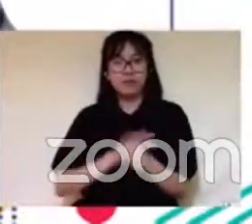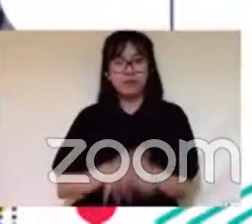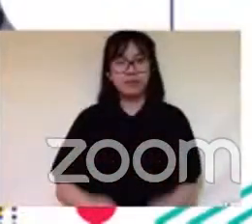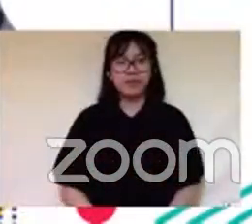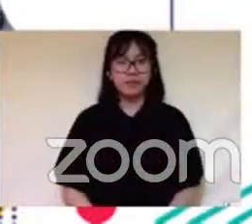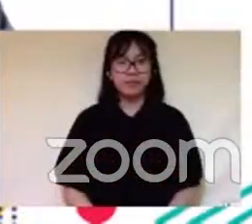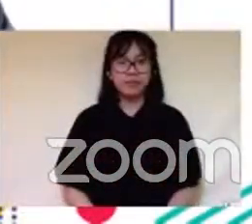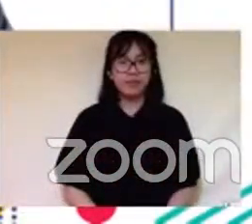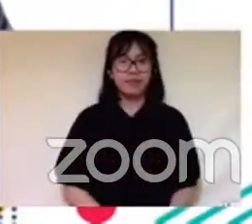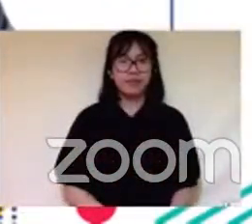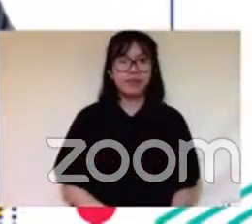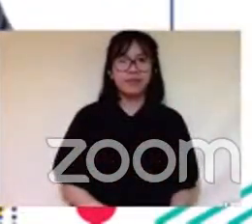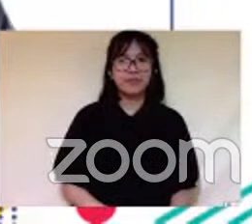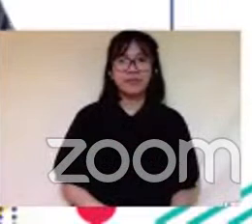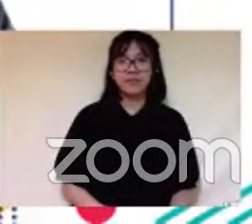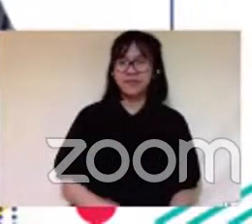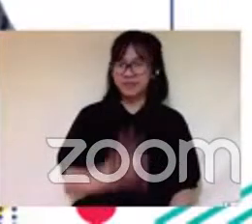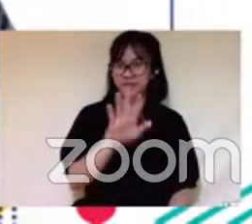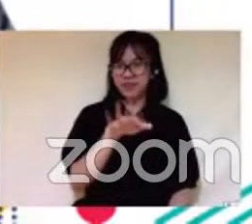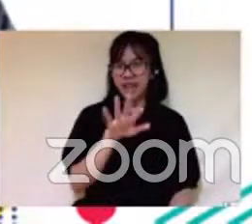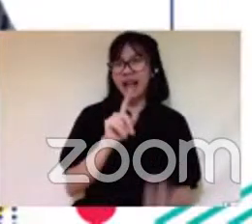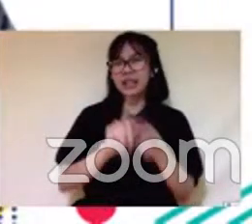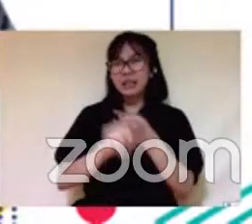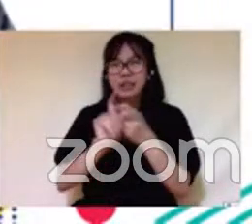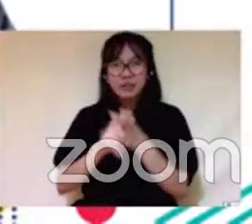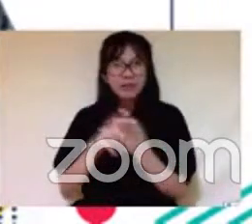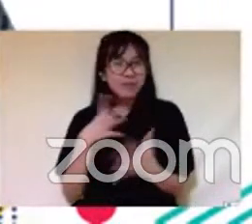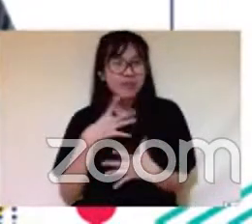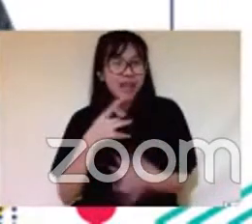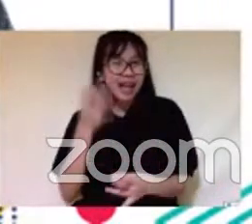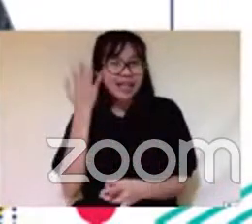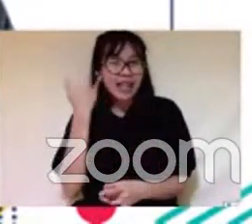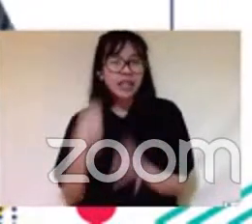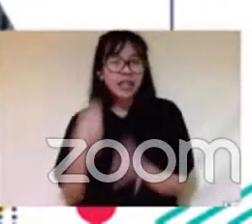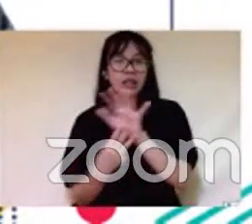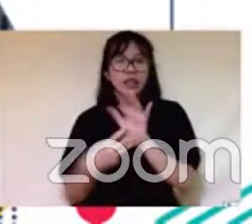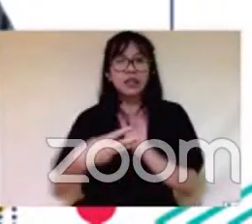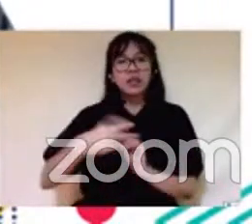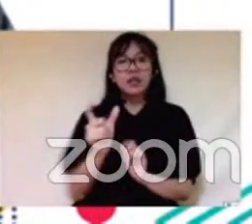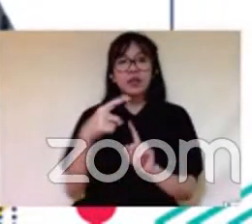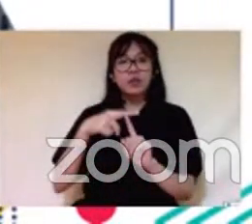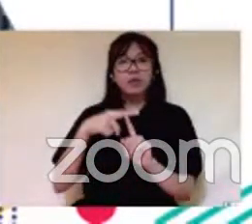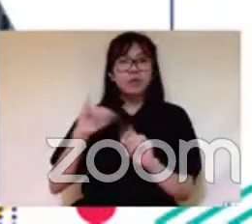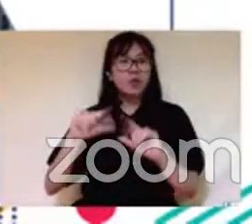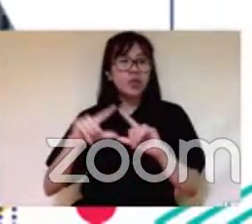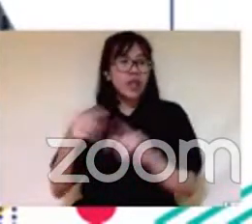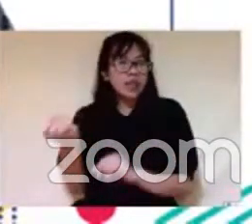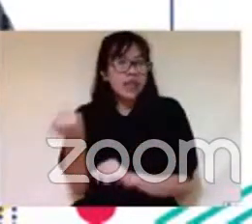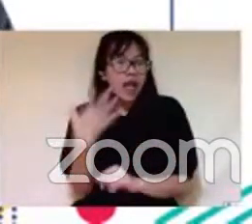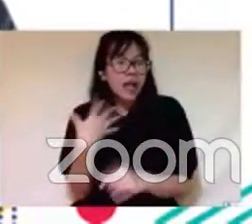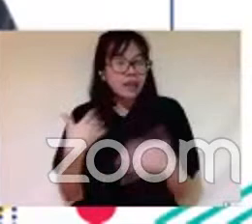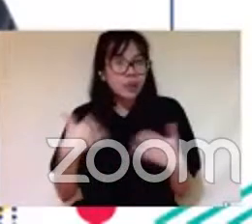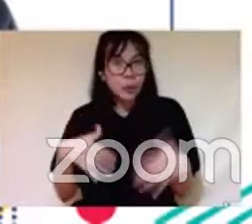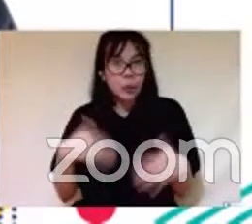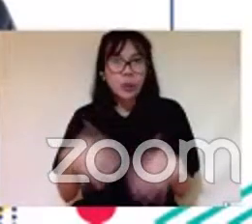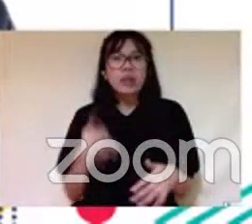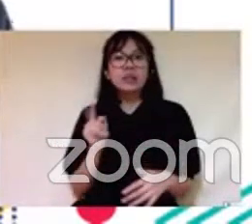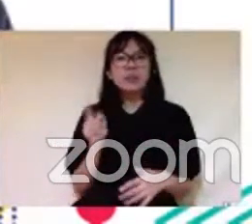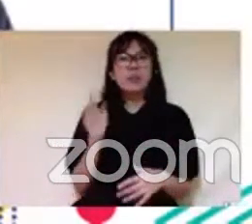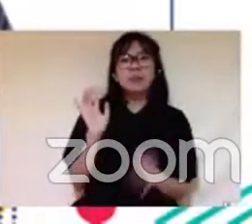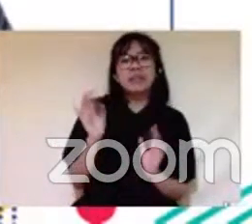Nah, teman-teman, ini menarik tadi dari Mbak Mutia, ini benar-benar praktis karena memang seringkali banyak godaan